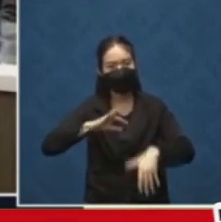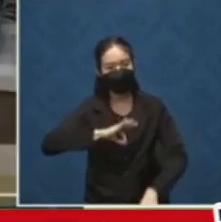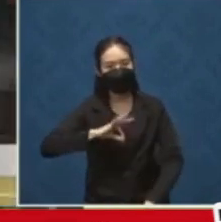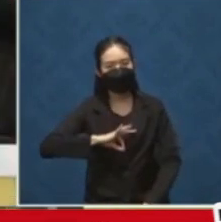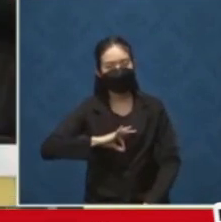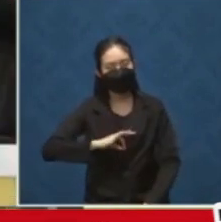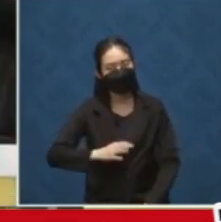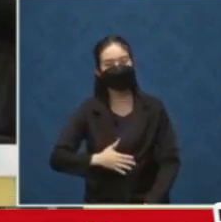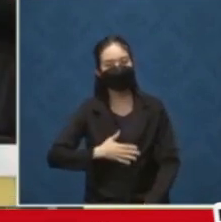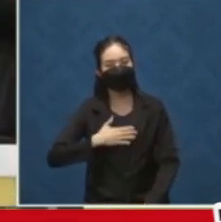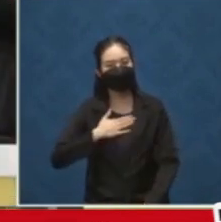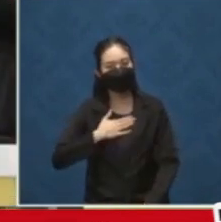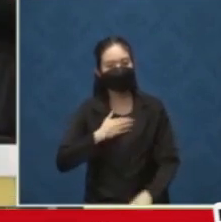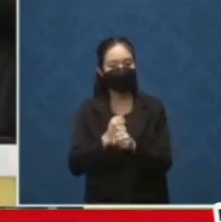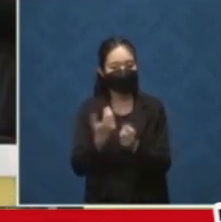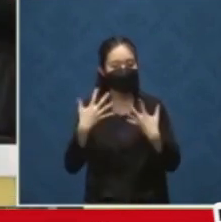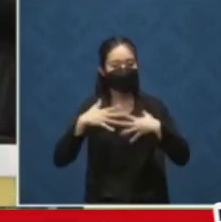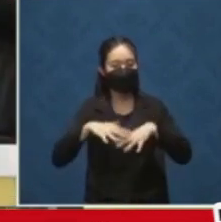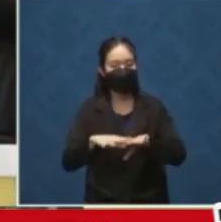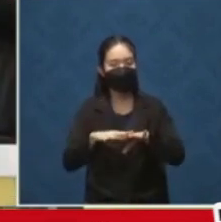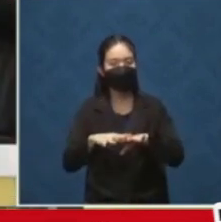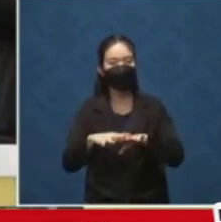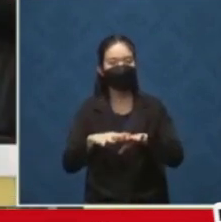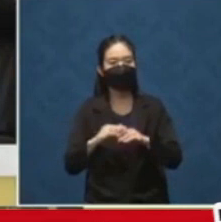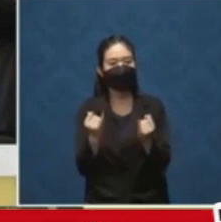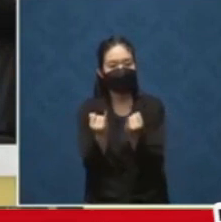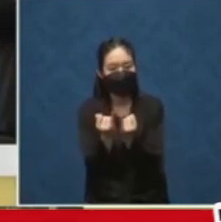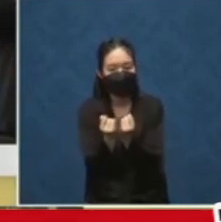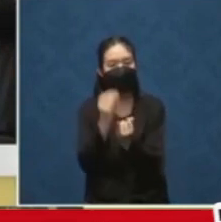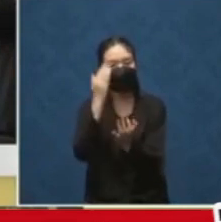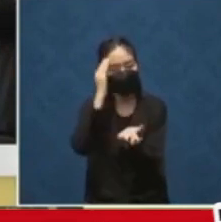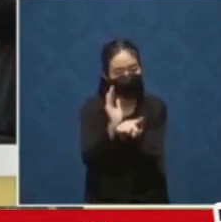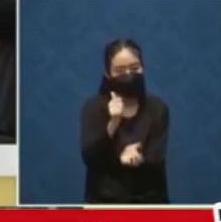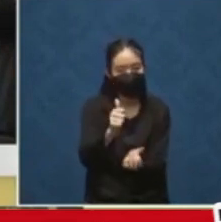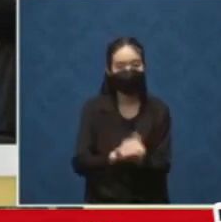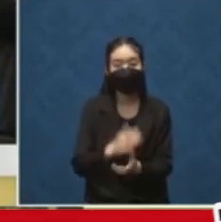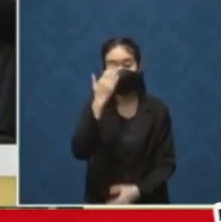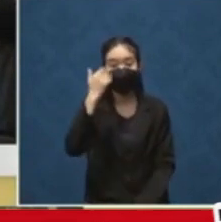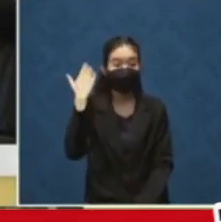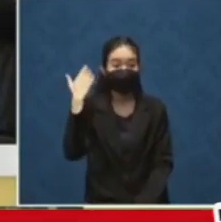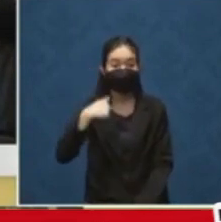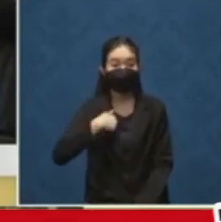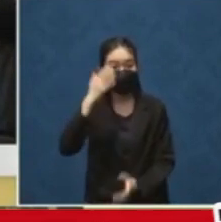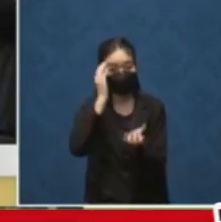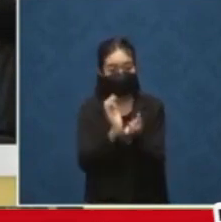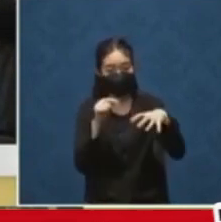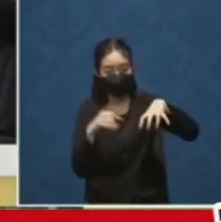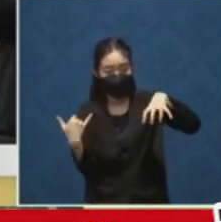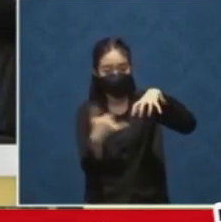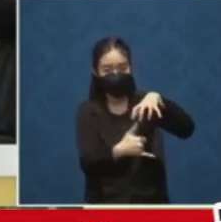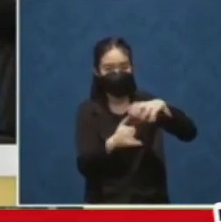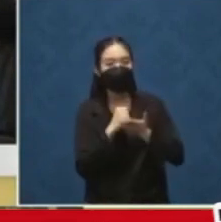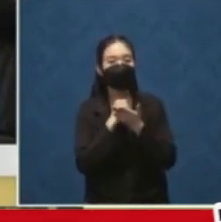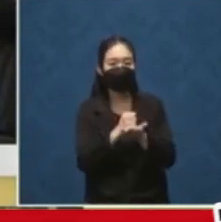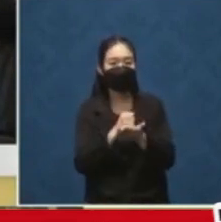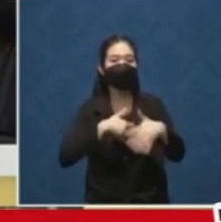ไม่กระดิกแล้พน้ประชาชนเี่ยก็จะได้อุ่นใจในการทจะทำงานดวงกตำรวจผมไปอ่านบโงพักนะครบผมยงจ